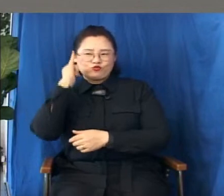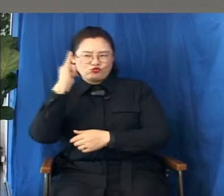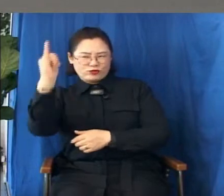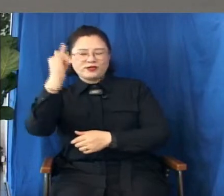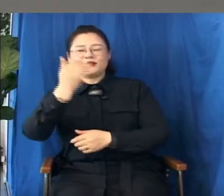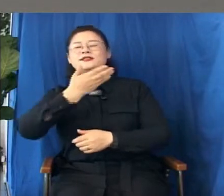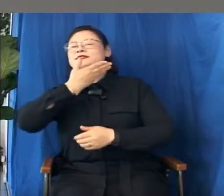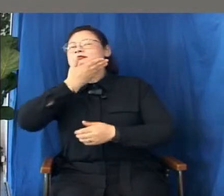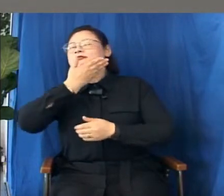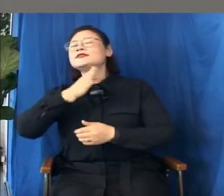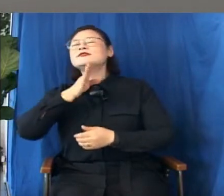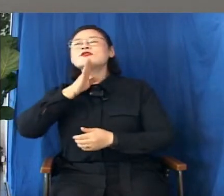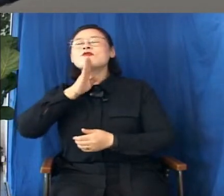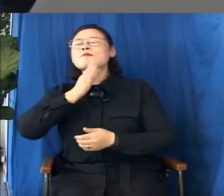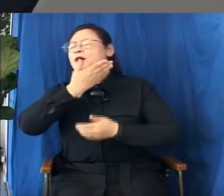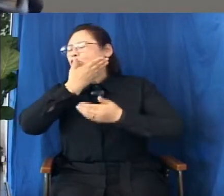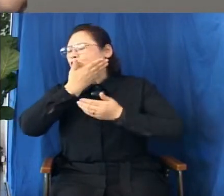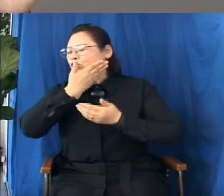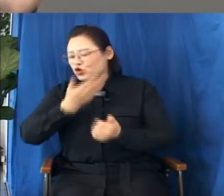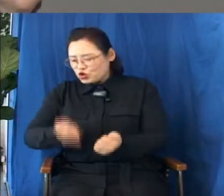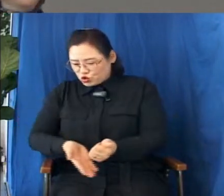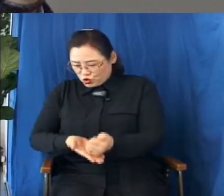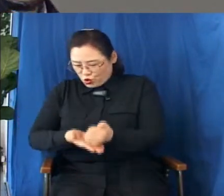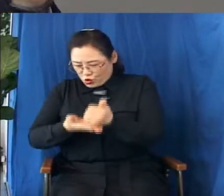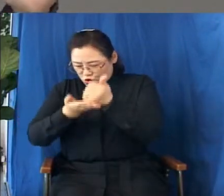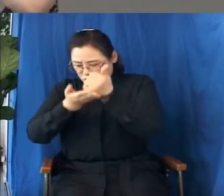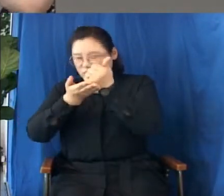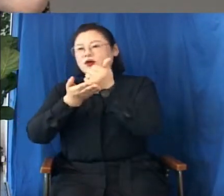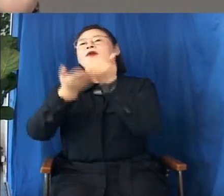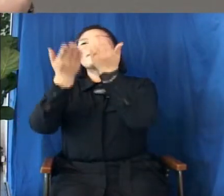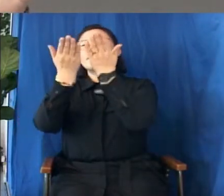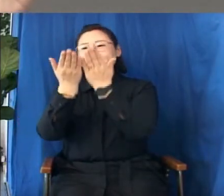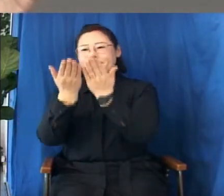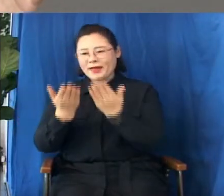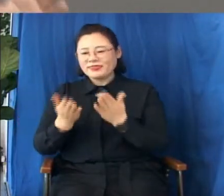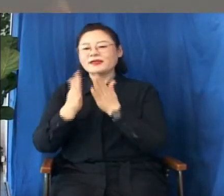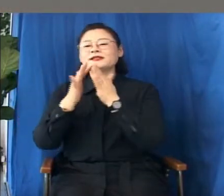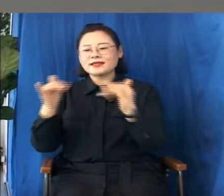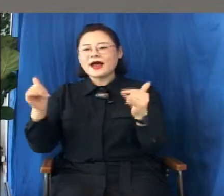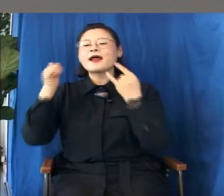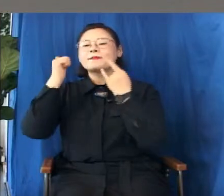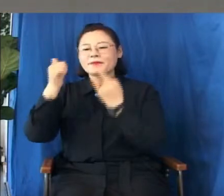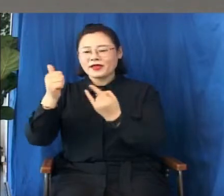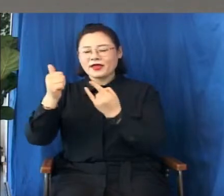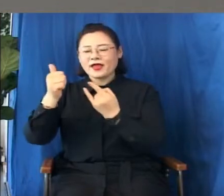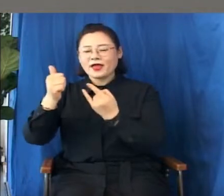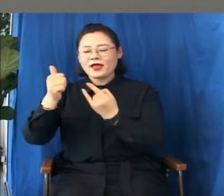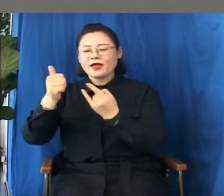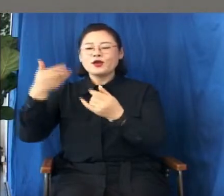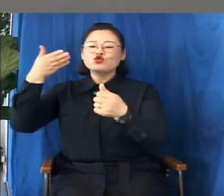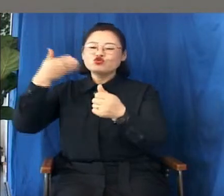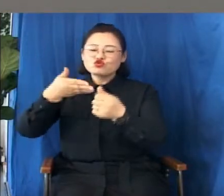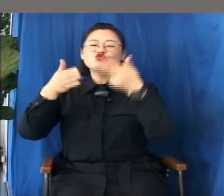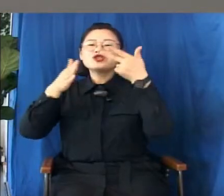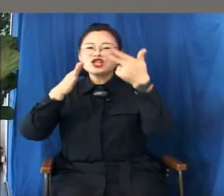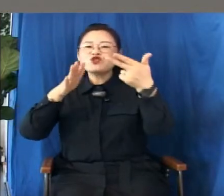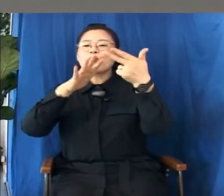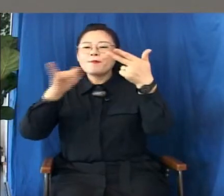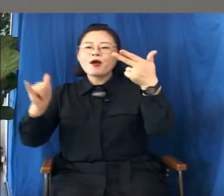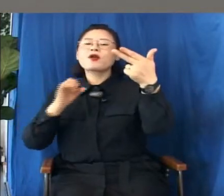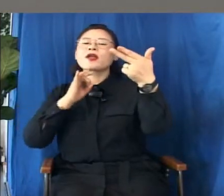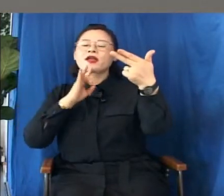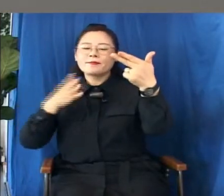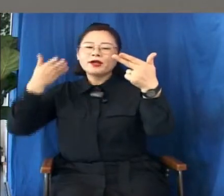어떤 위치가 있는 그런 거 말고 백성들로부터 정말 존경받는 사람들에게 일곱 명에게만 붙여주는